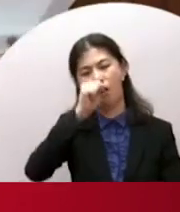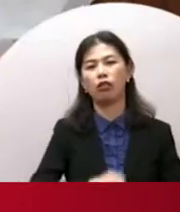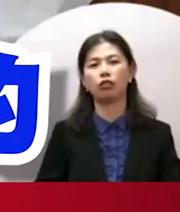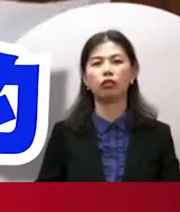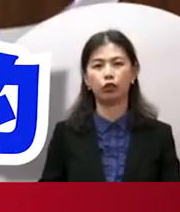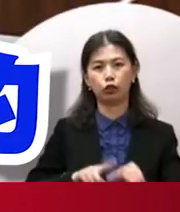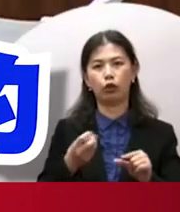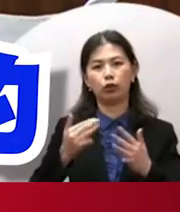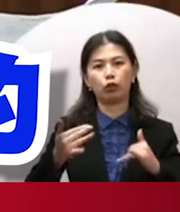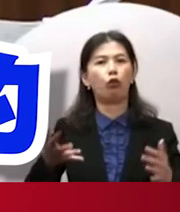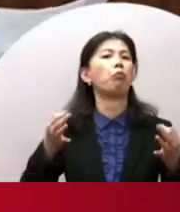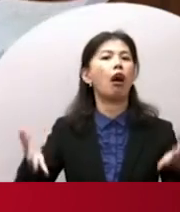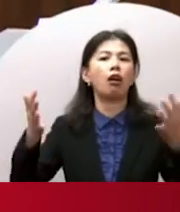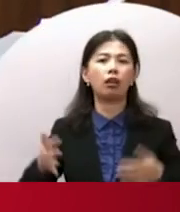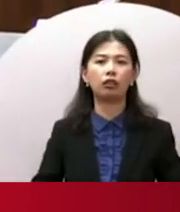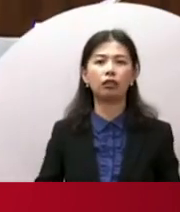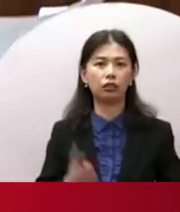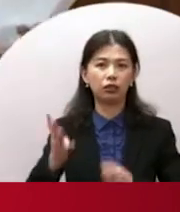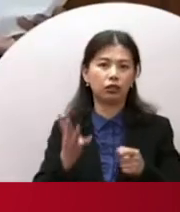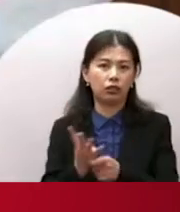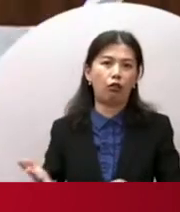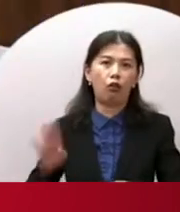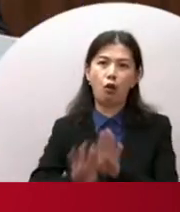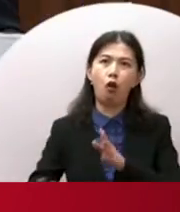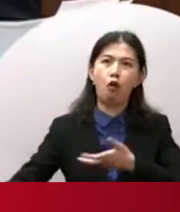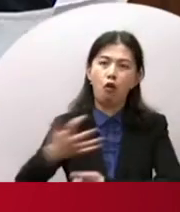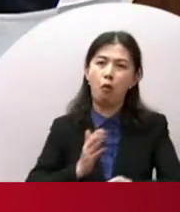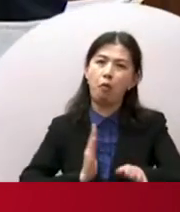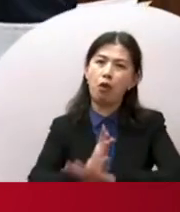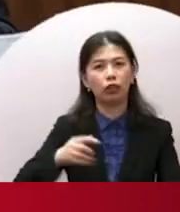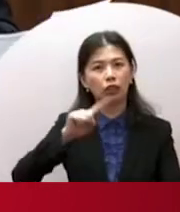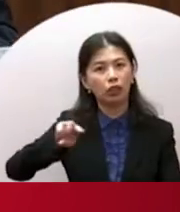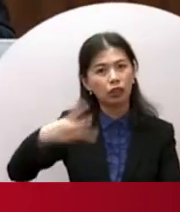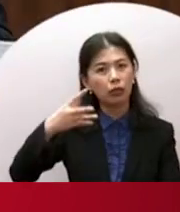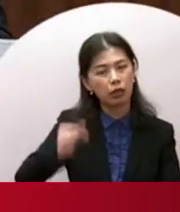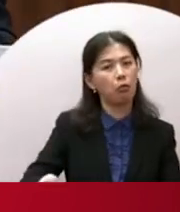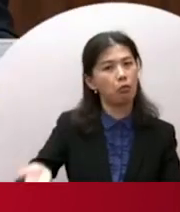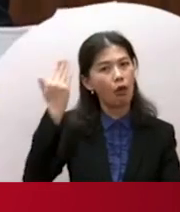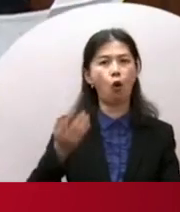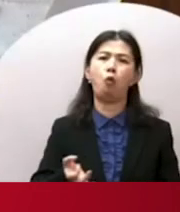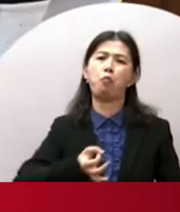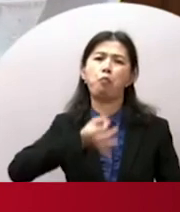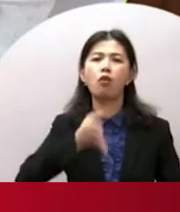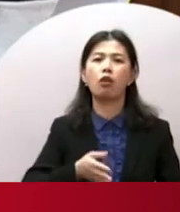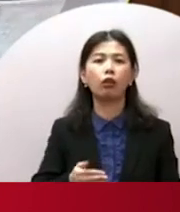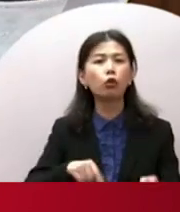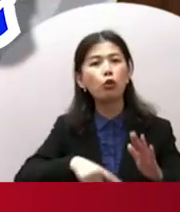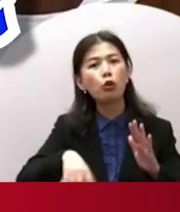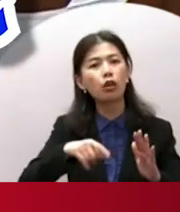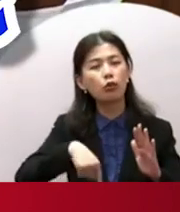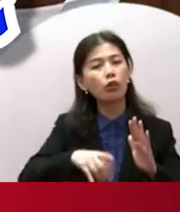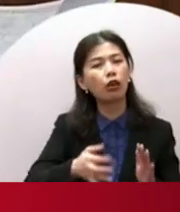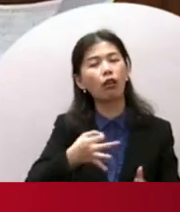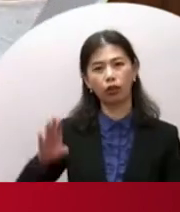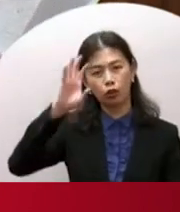为中华民国是很有钱的，这4年来税收超增了6000多亿。其实，如果院长缺钱的话，你